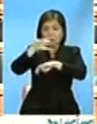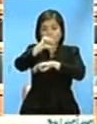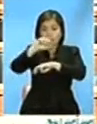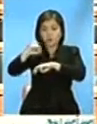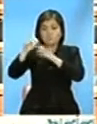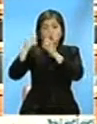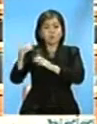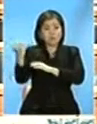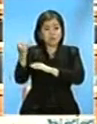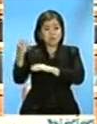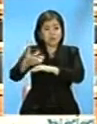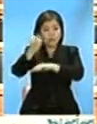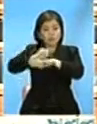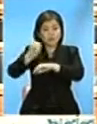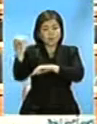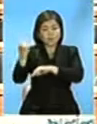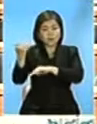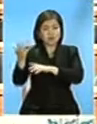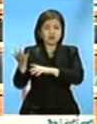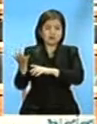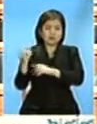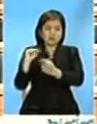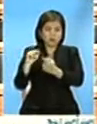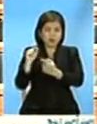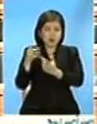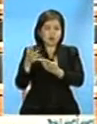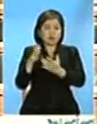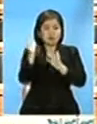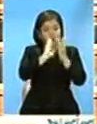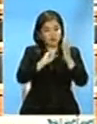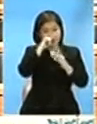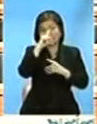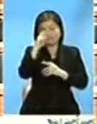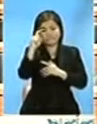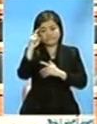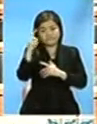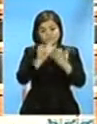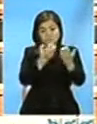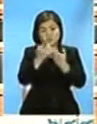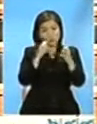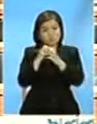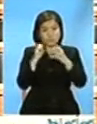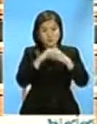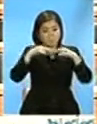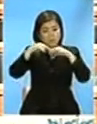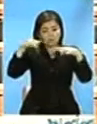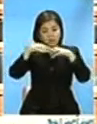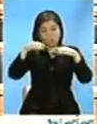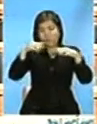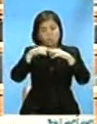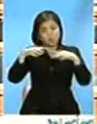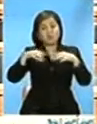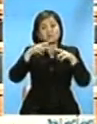แน่ผมคิดว่าหลักคิดเช่นนี้ประเทศไปไม่ได้ครับขัดแย้งกันมโหฬารม